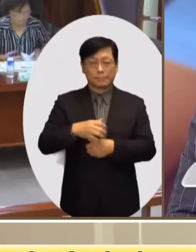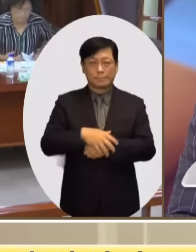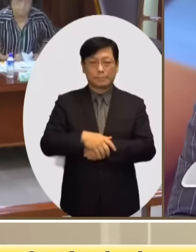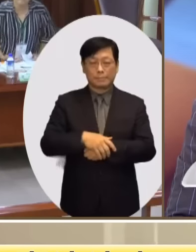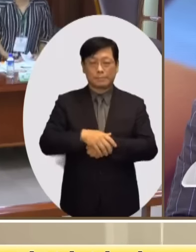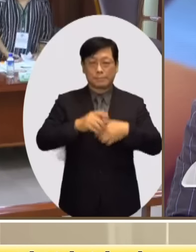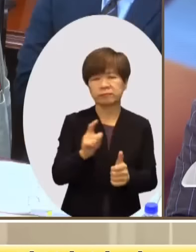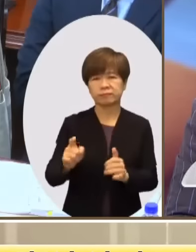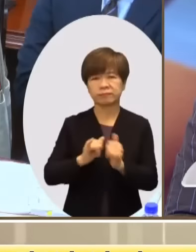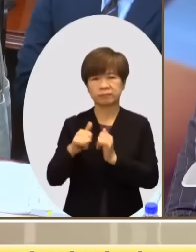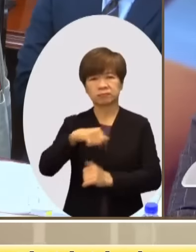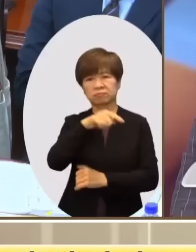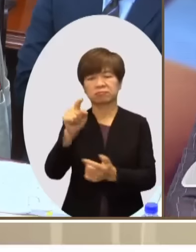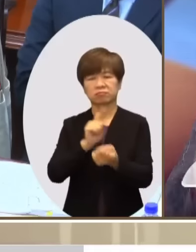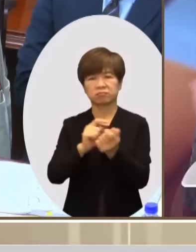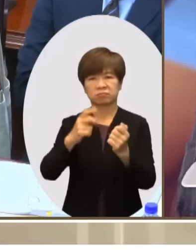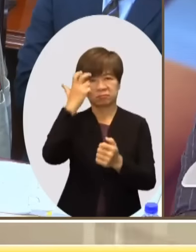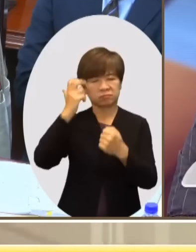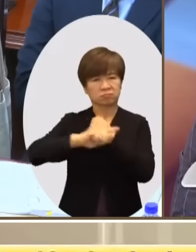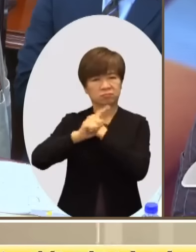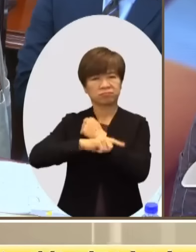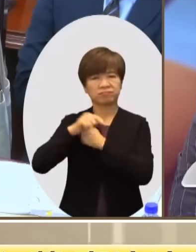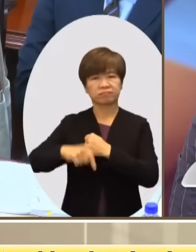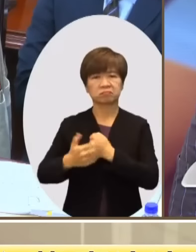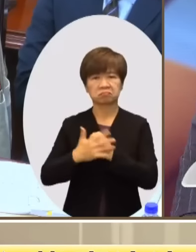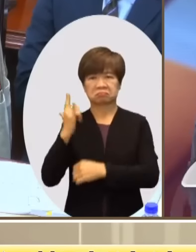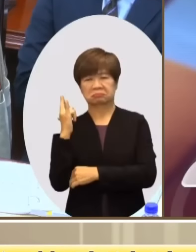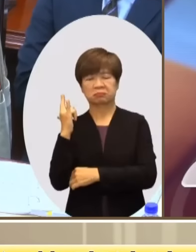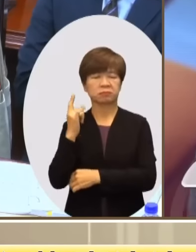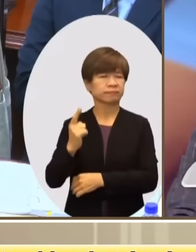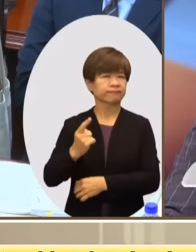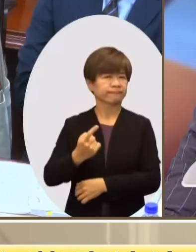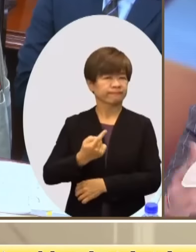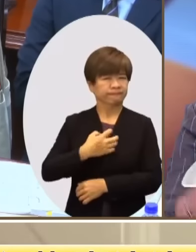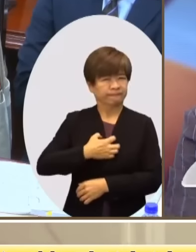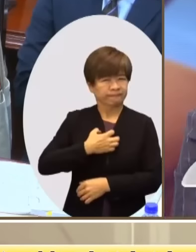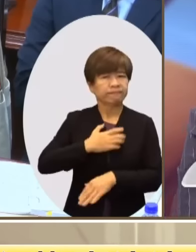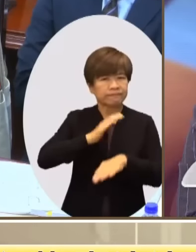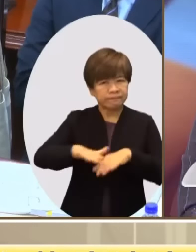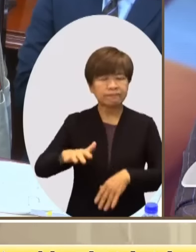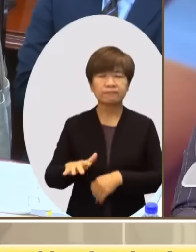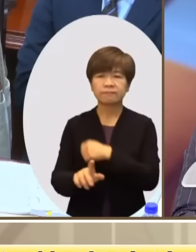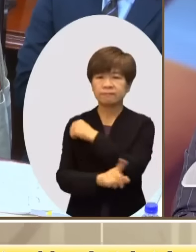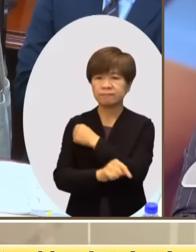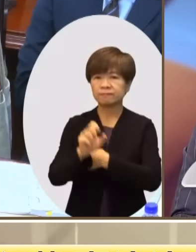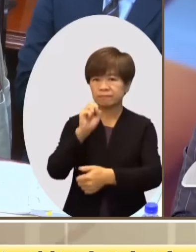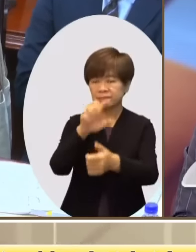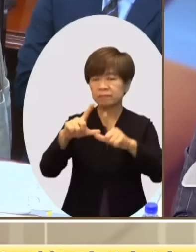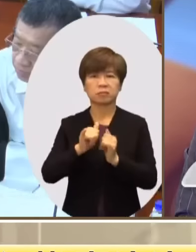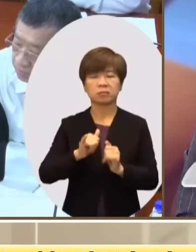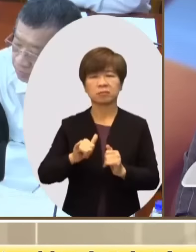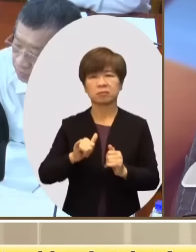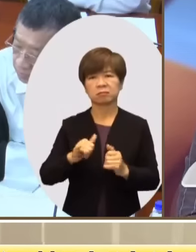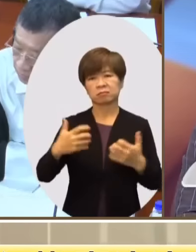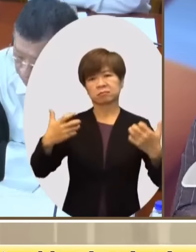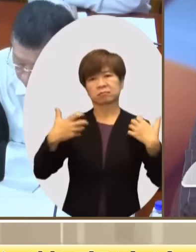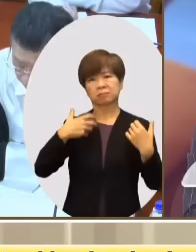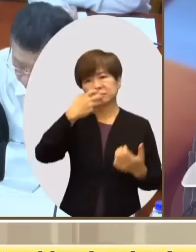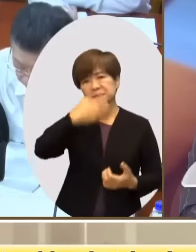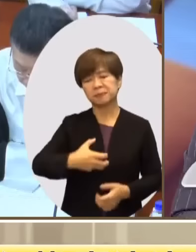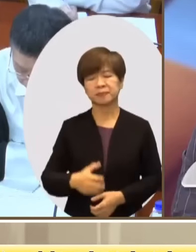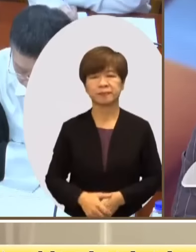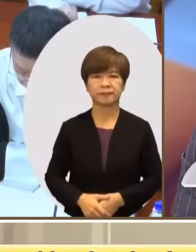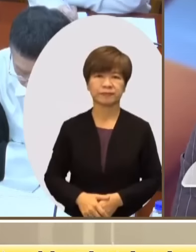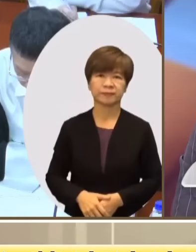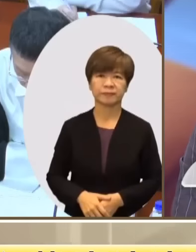了啦，还帮你有押韵，所以这些都是政治攻击嘛。你进去就是应该要做宪法第几条，保障人民的什么安全，根